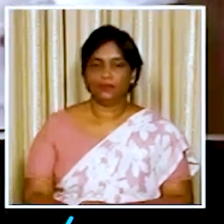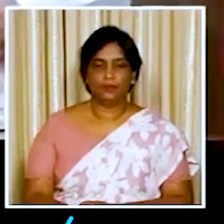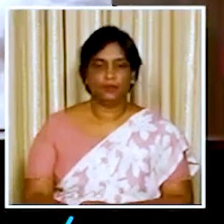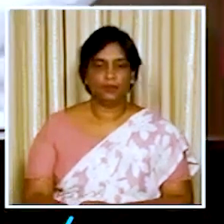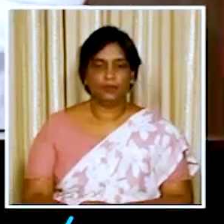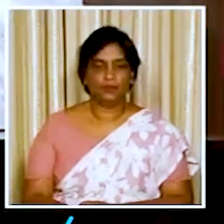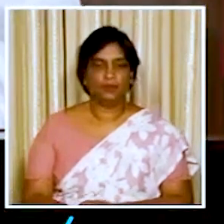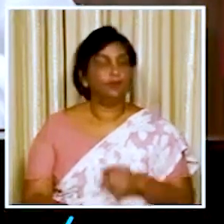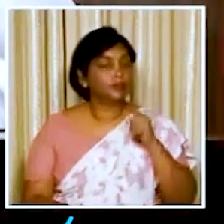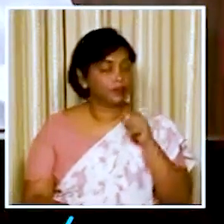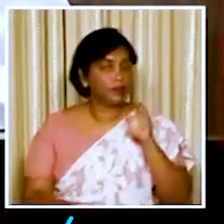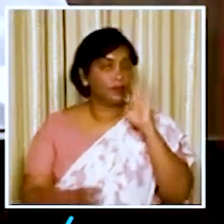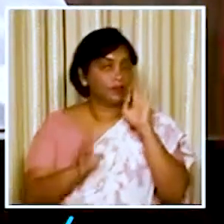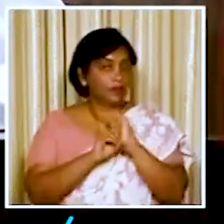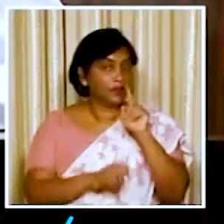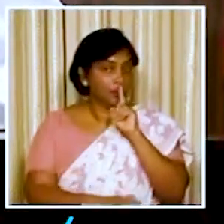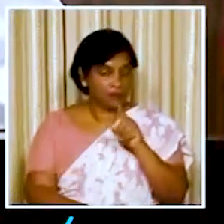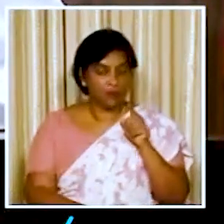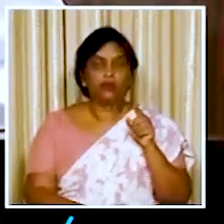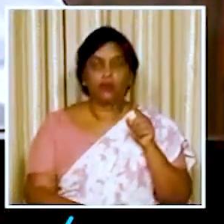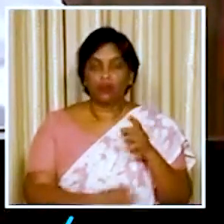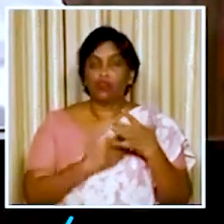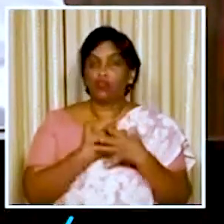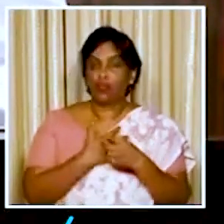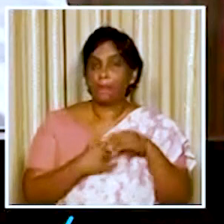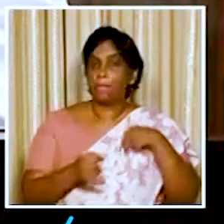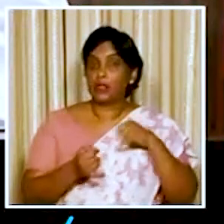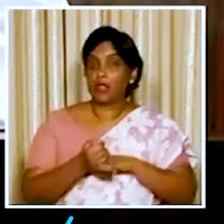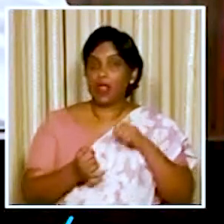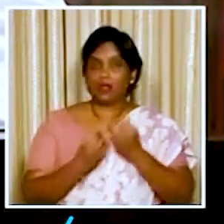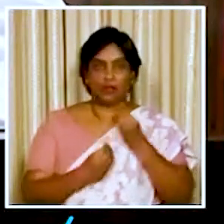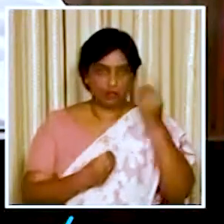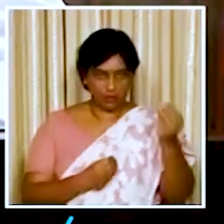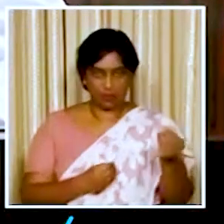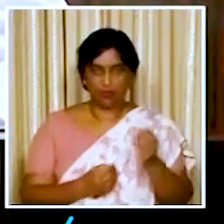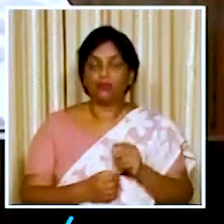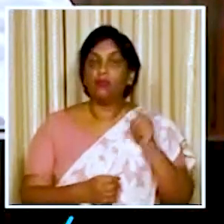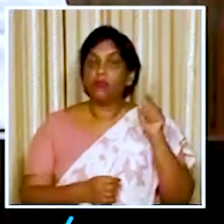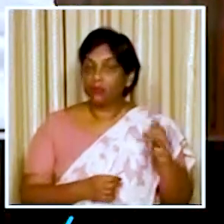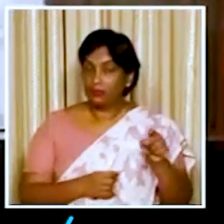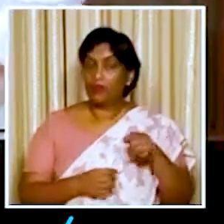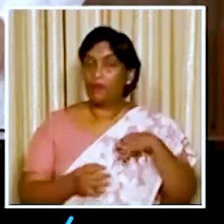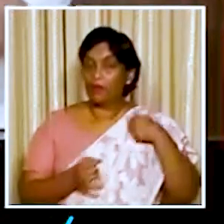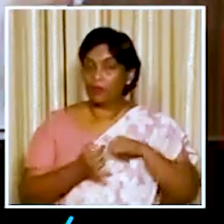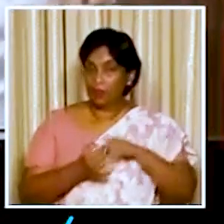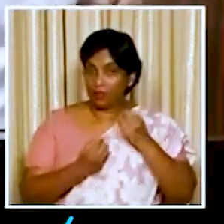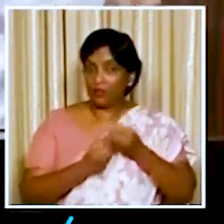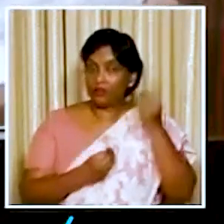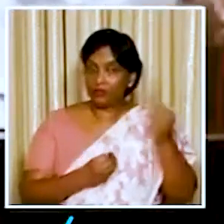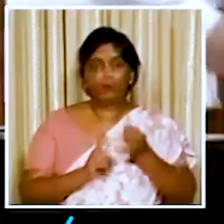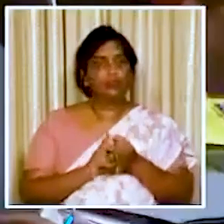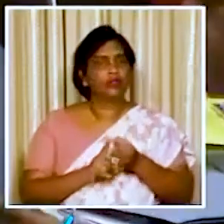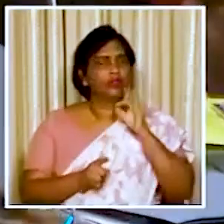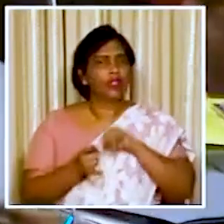දැන් ඔබතුමාගේ නිවේදනය කිව්වා මේ පිටපත් බාලේකම්තුමීට දුන්නා කියලා. එතකොට ඉතුමීර බාර දුන්නා නම්